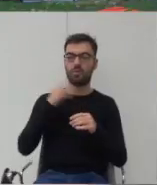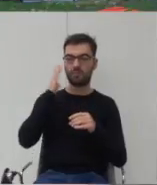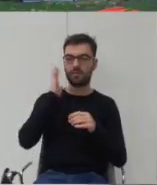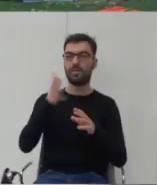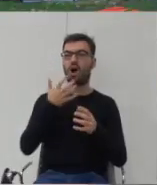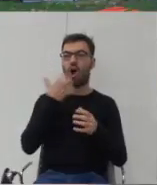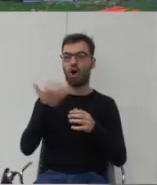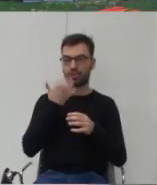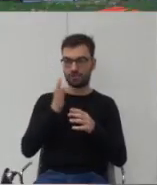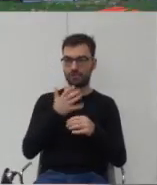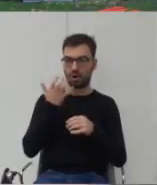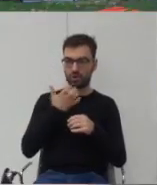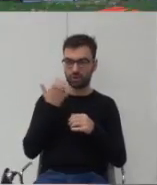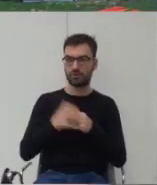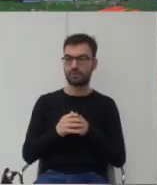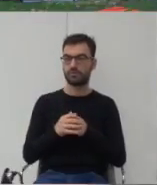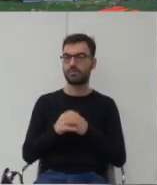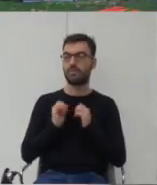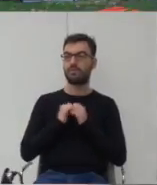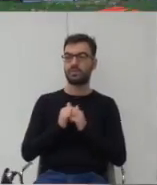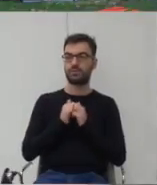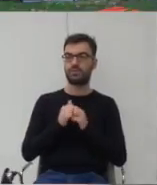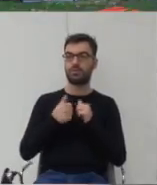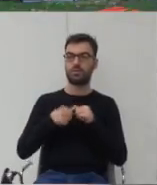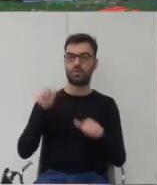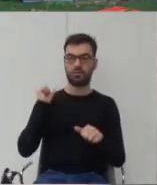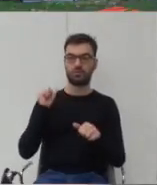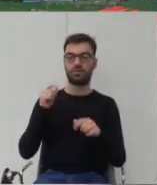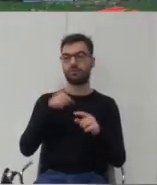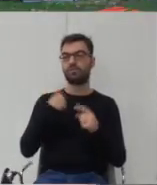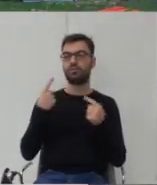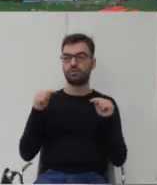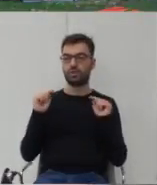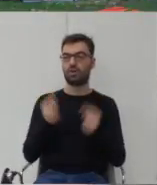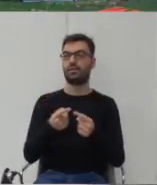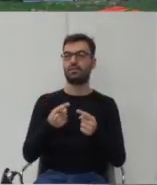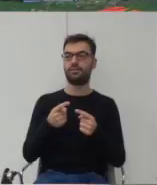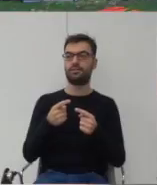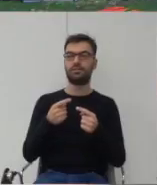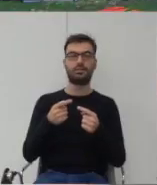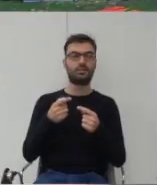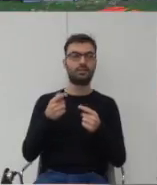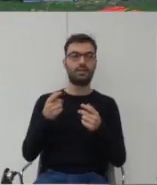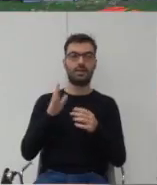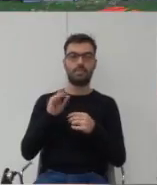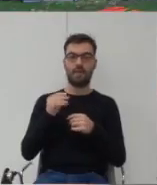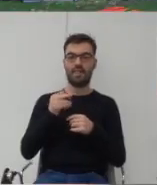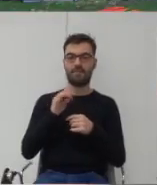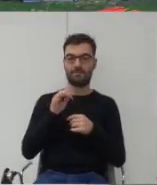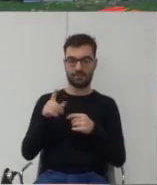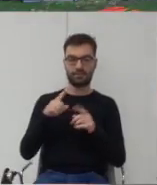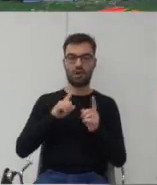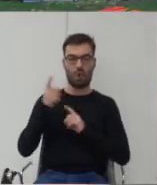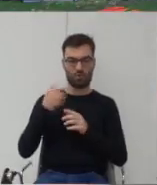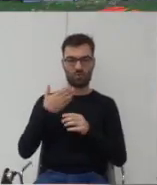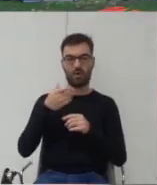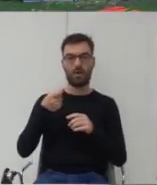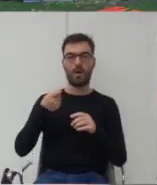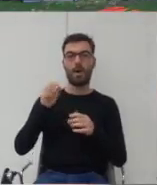będzie ogrzewany. We wrześniu ubiegłego roku zorganizowaliśmy benefit w ogrodzie Motyka i